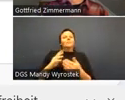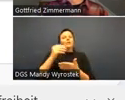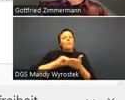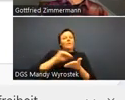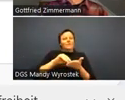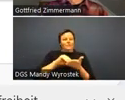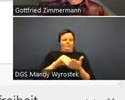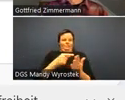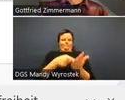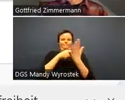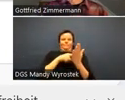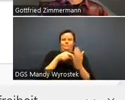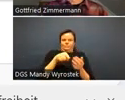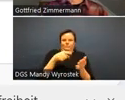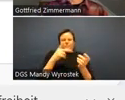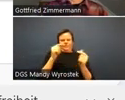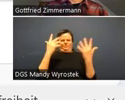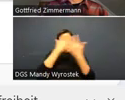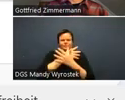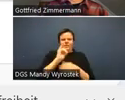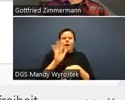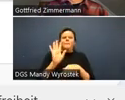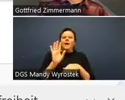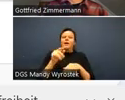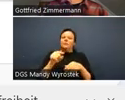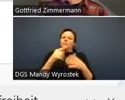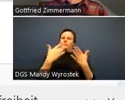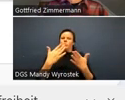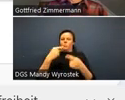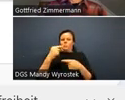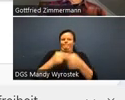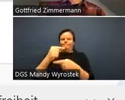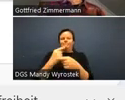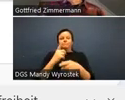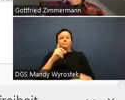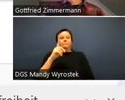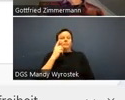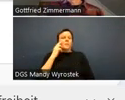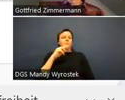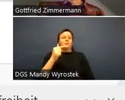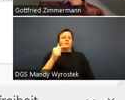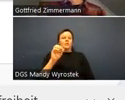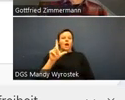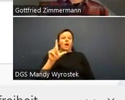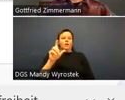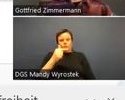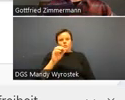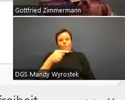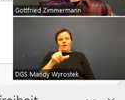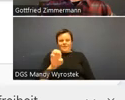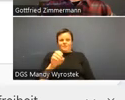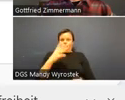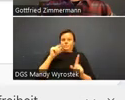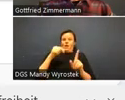springen zur Fußnote selber. Das kann ich auch mit der Tastatur machen, sodass ich sagen kann, ja, okay, das Ganze